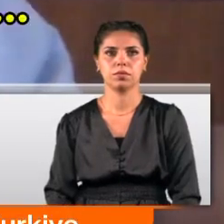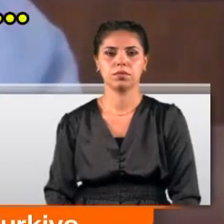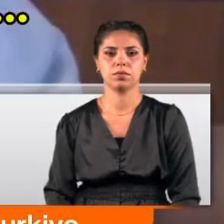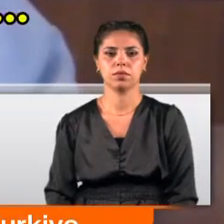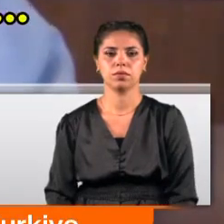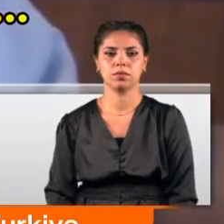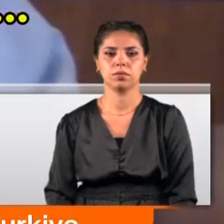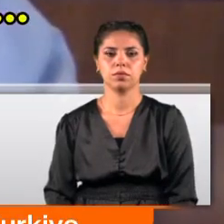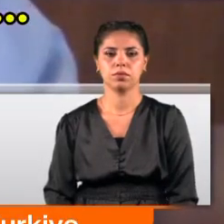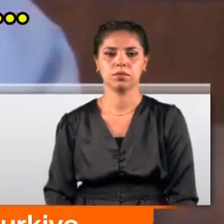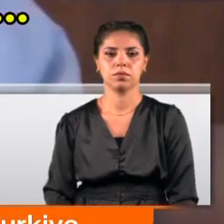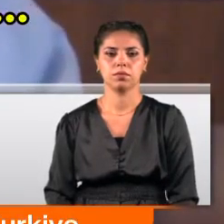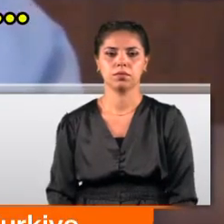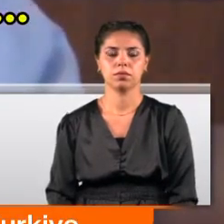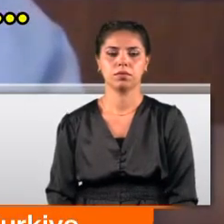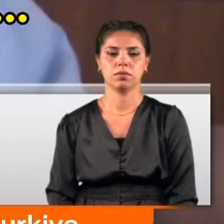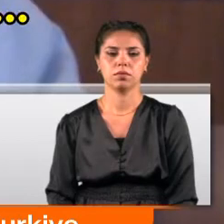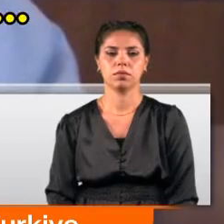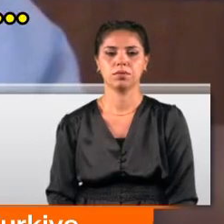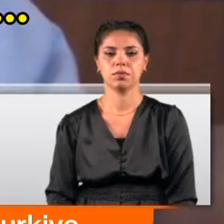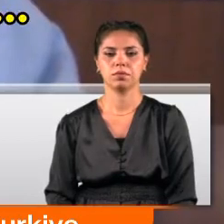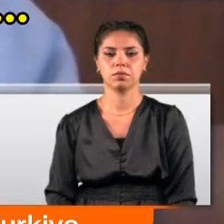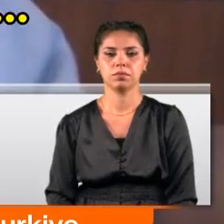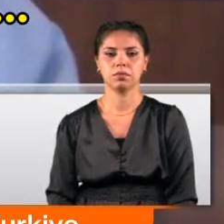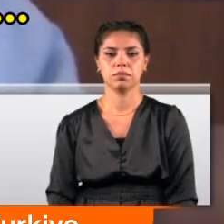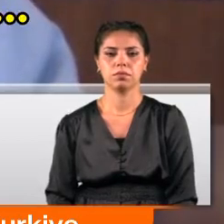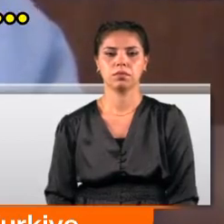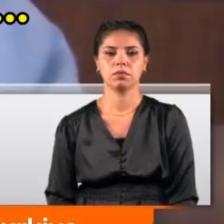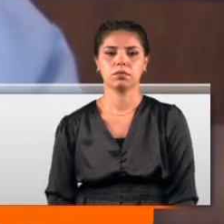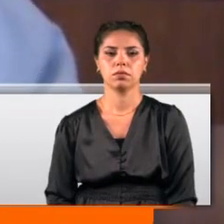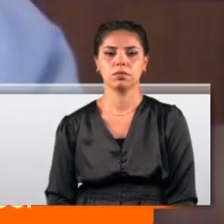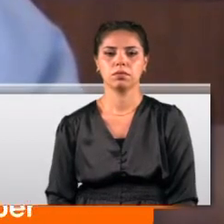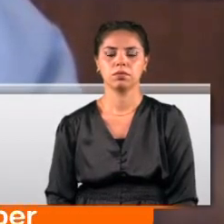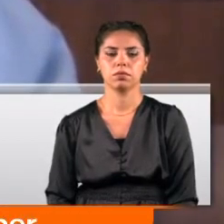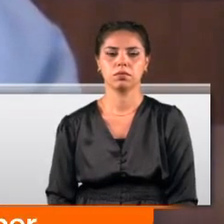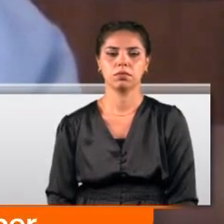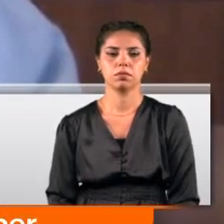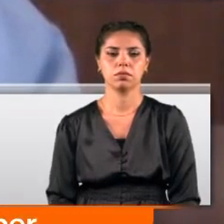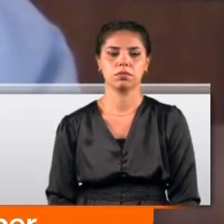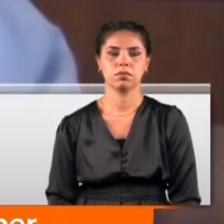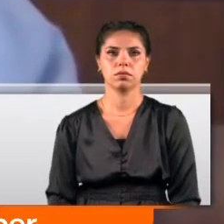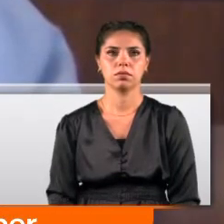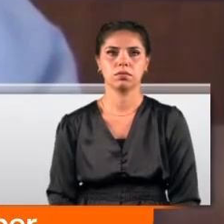suyu kullanıyorsanız bunun için eyvallah, hiçbir sorunumuz yok ama bin bir emekle ta Melen'den taşınan,